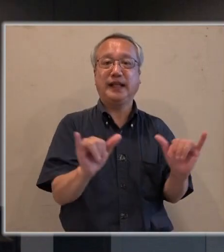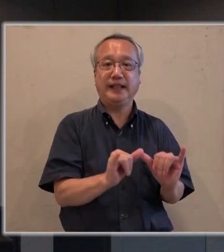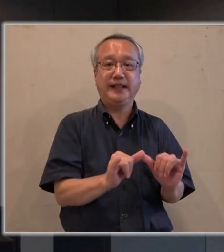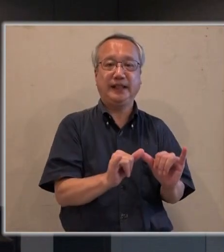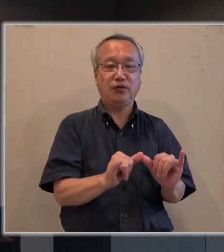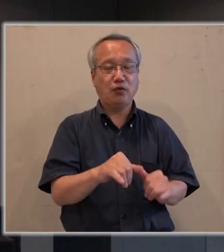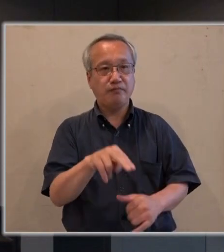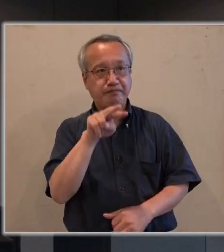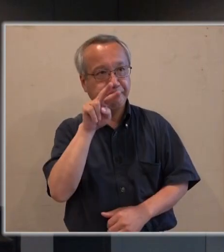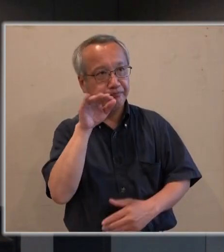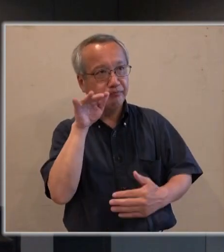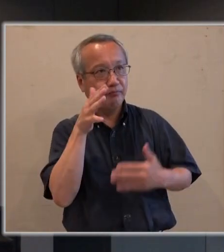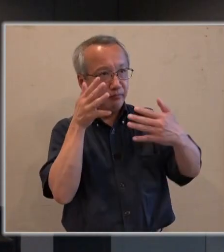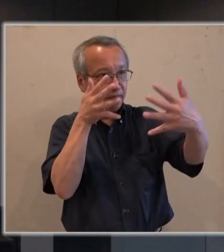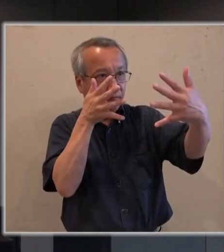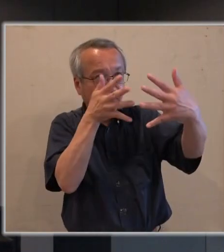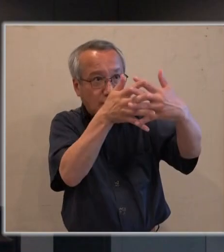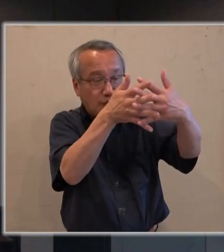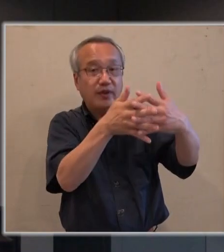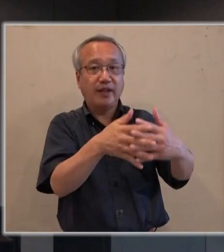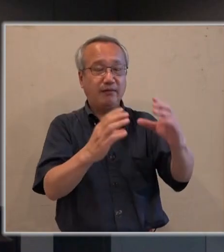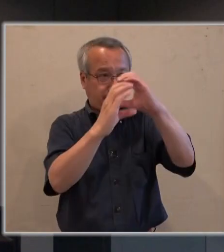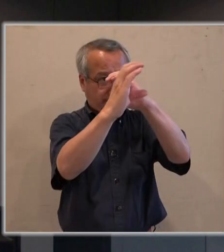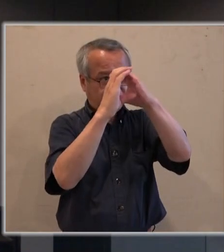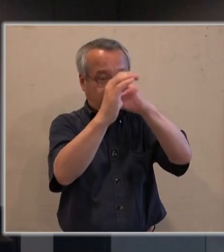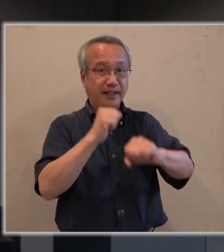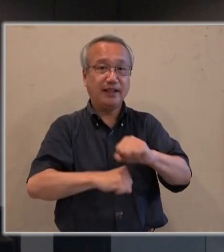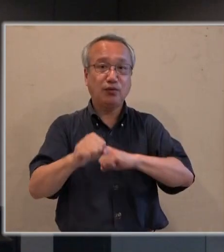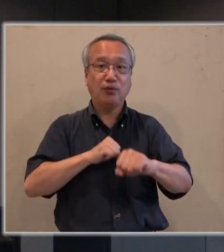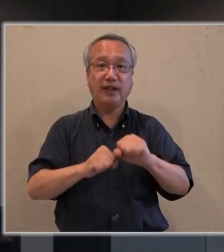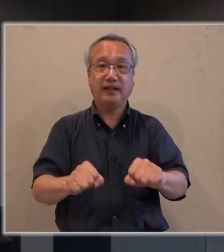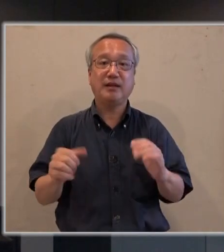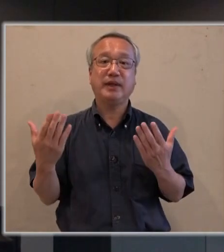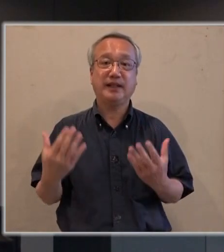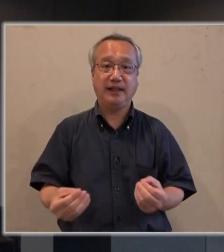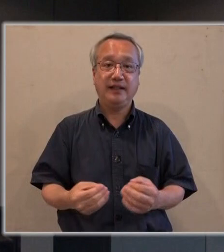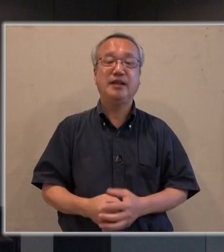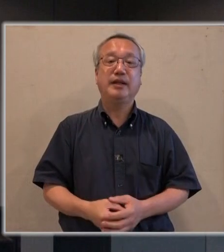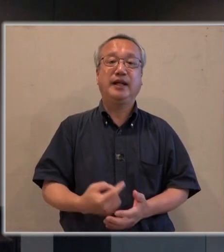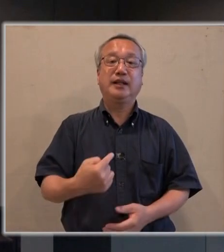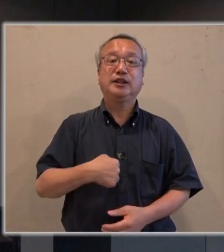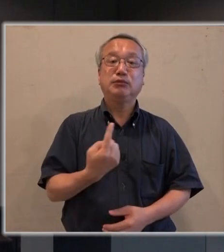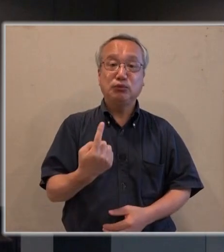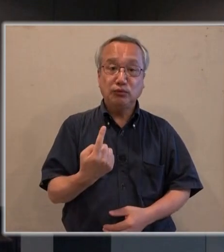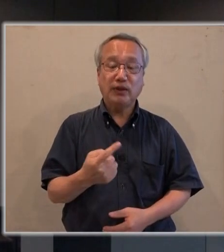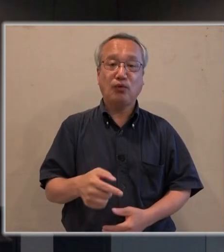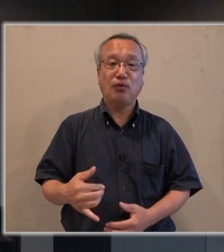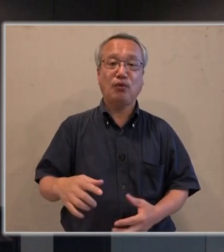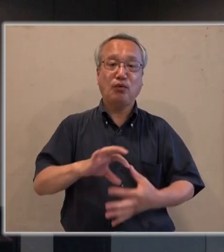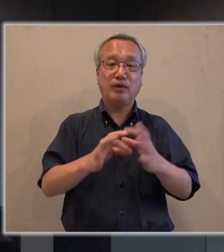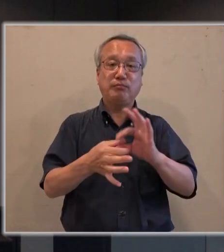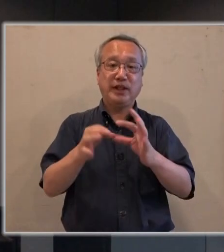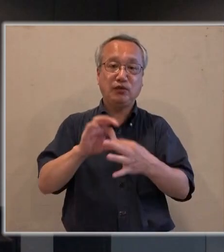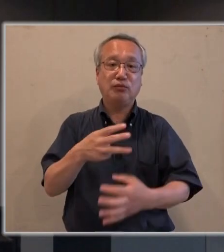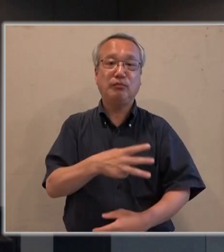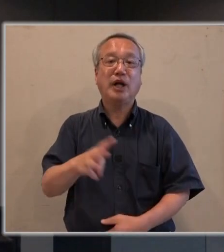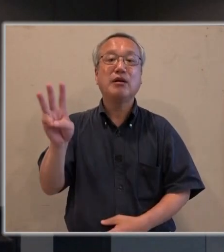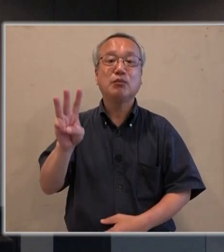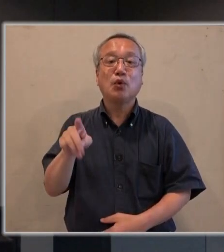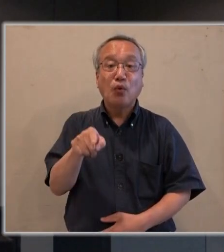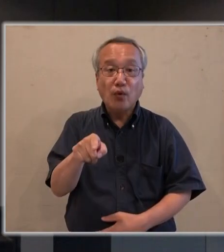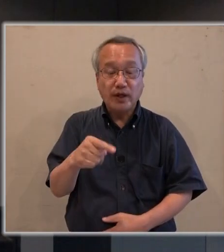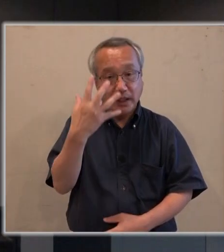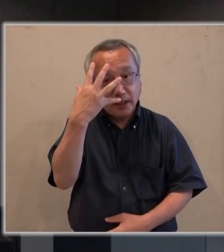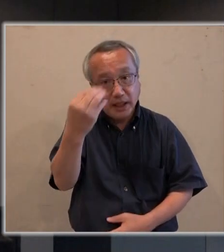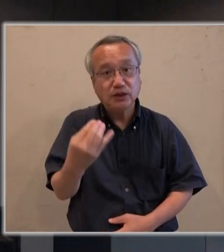ところも見据えて活動を行っておりました。また自分はそのオリンピック・パラリンピックそのものに関心